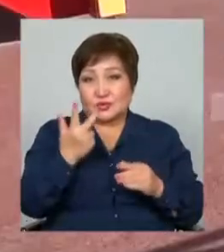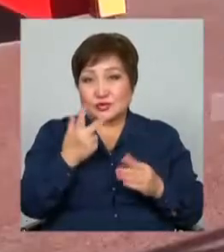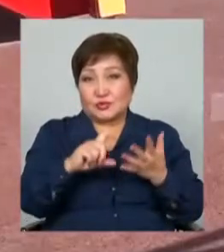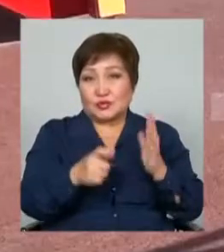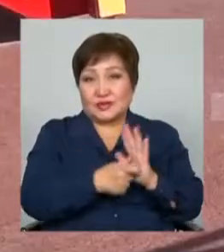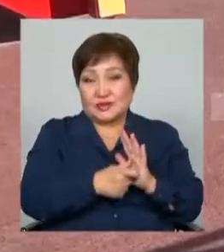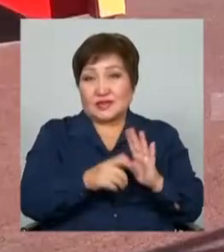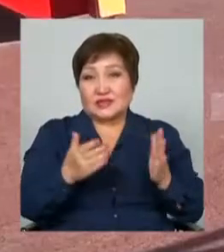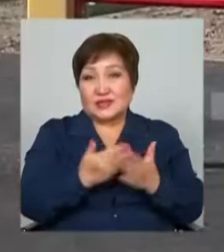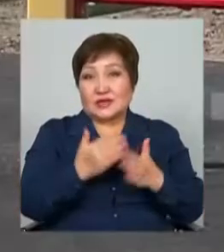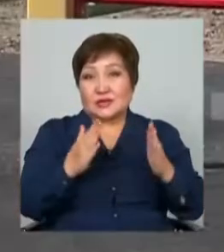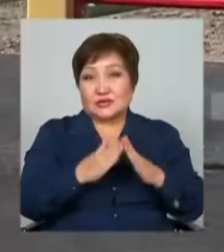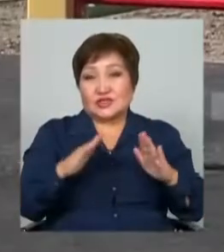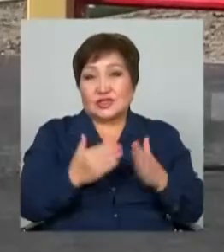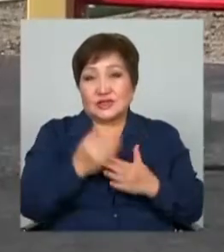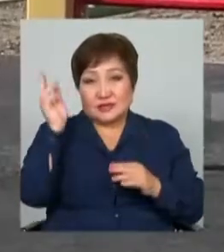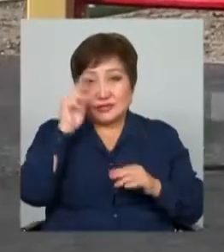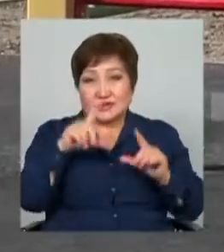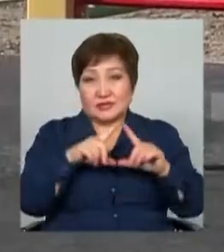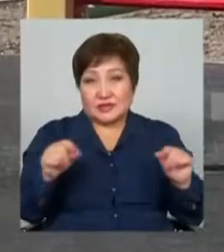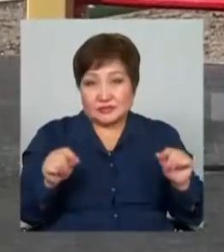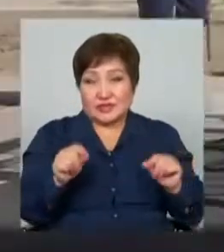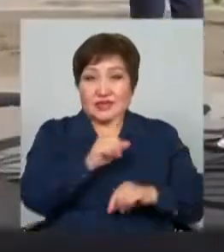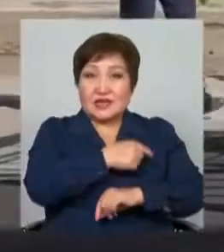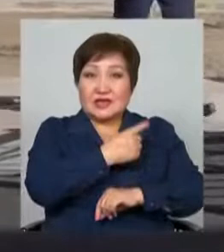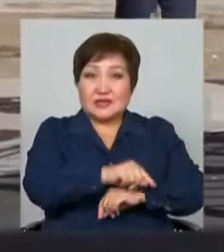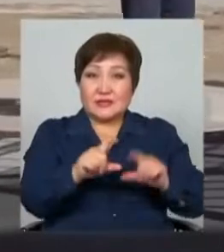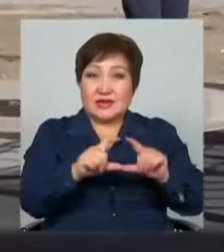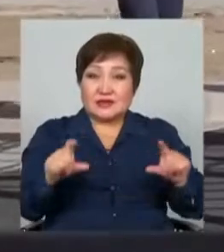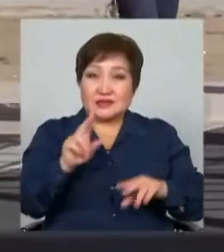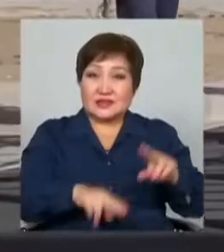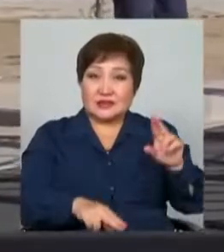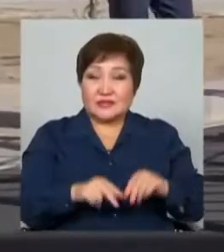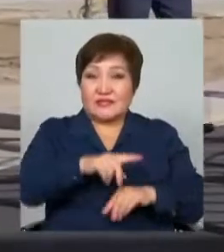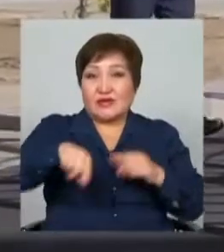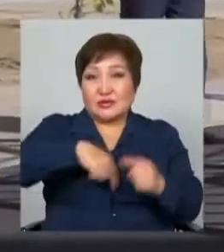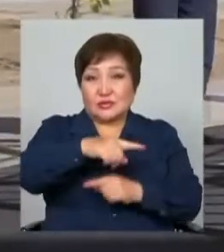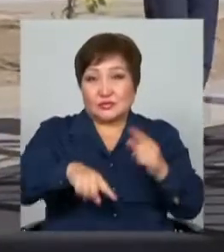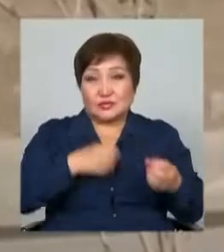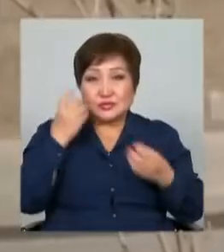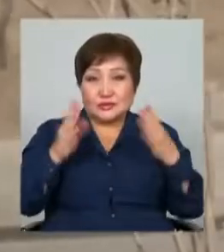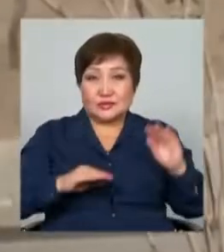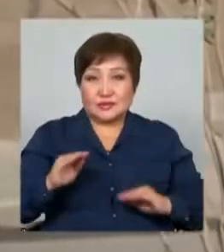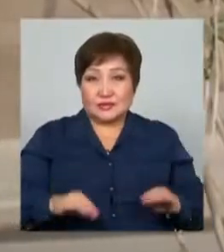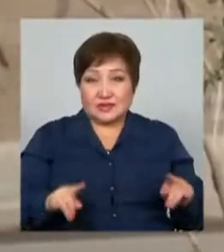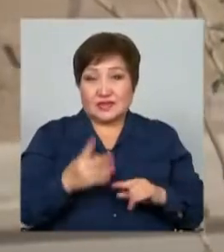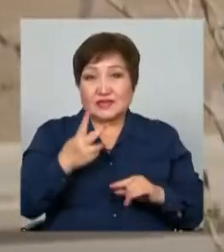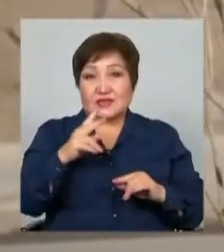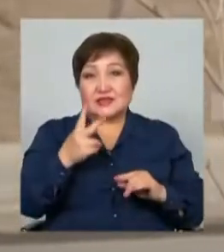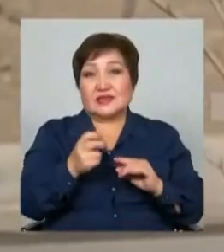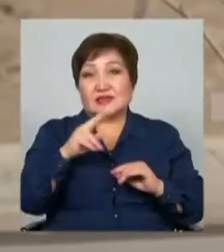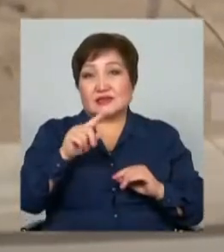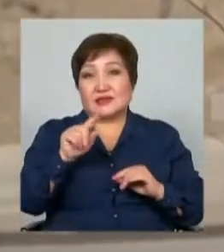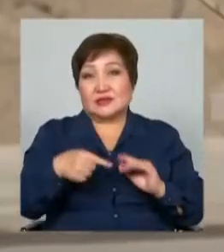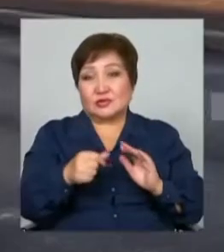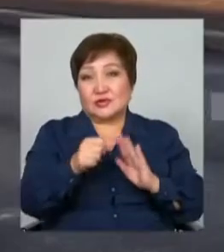үйлер маңынан жаңадан мектептер мен емханалар салынып, айнала көріктендіріледі. Жыл соңына дейін қалада жалпы көлемі 2,6 миллион шаршы